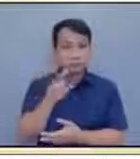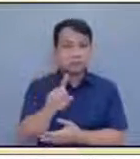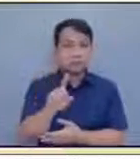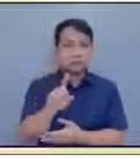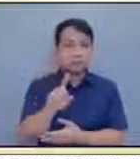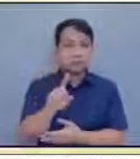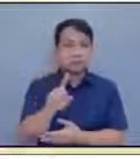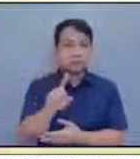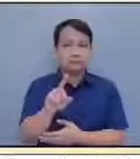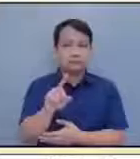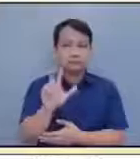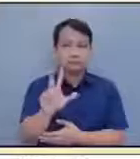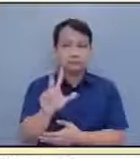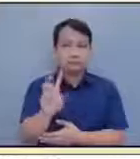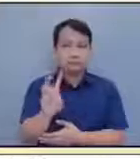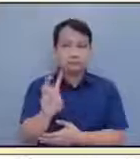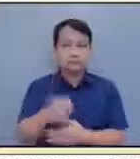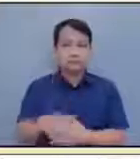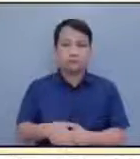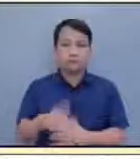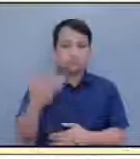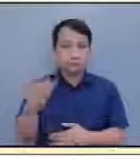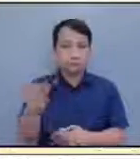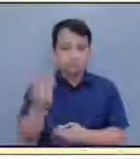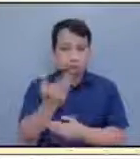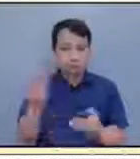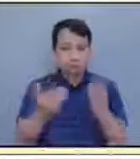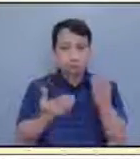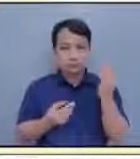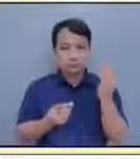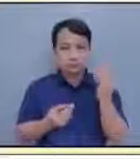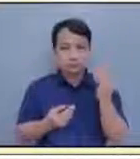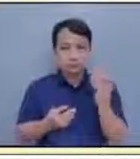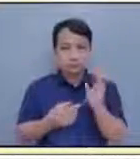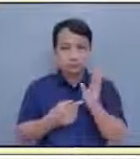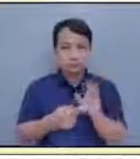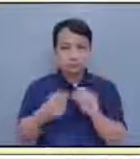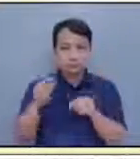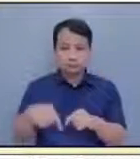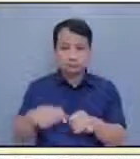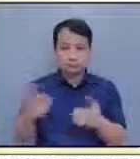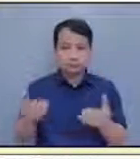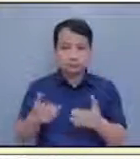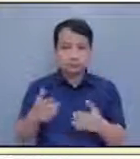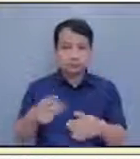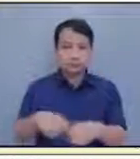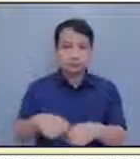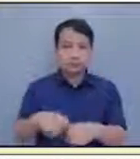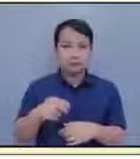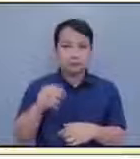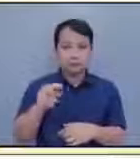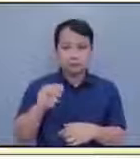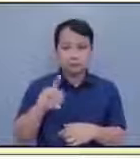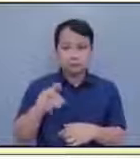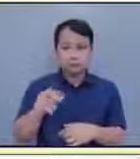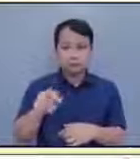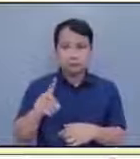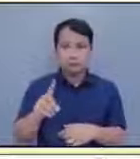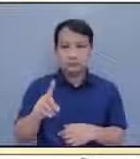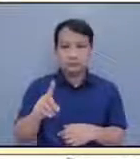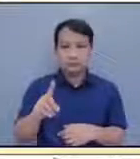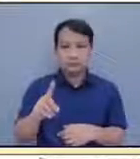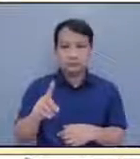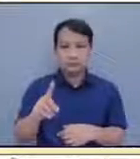na 136. Yan muna ang latest na ulat trapiko mula rito sa Mindanao Avenue exit sa